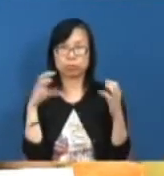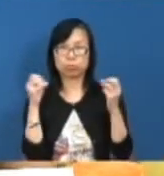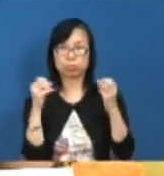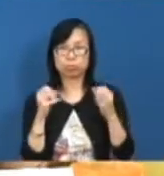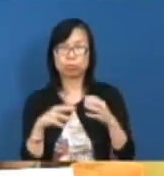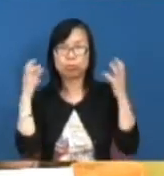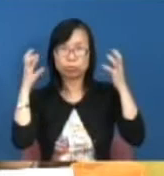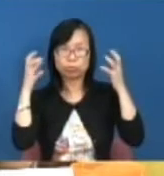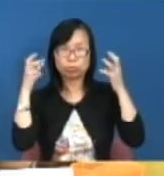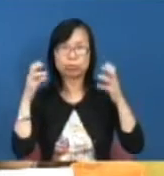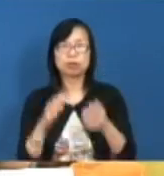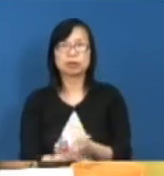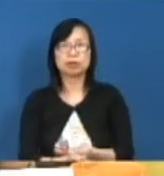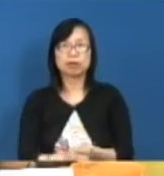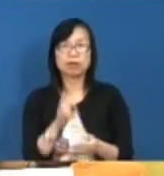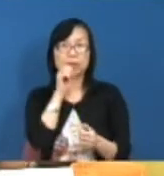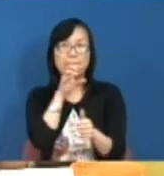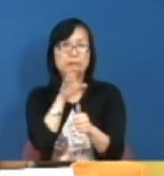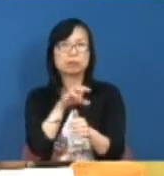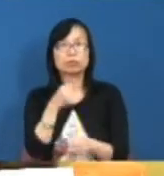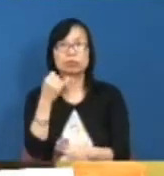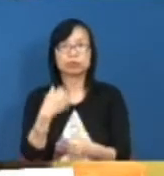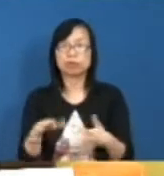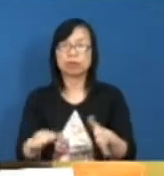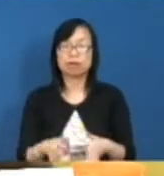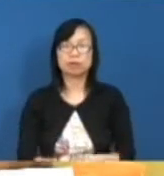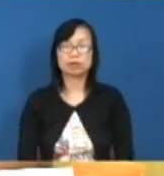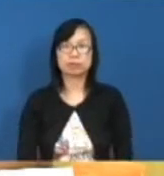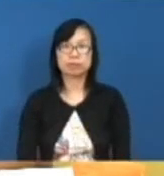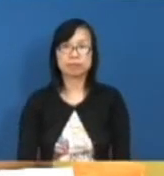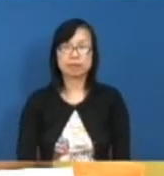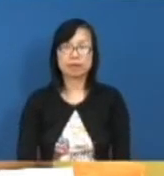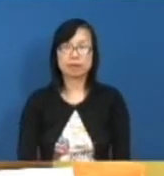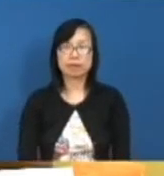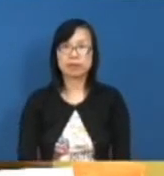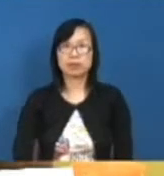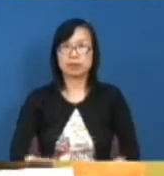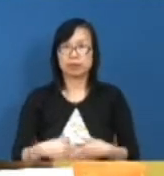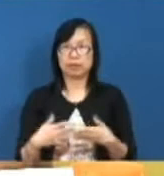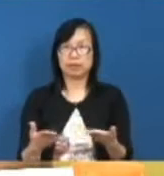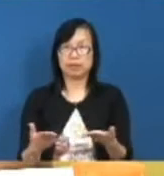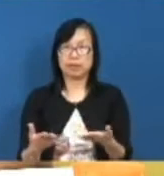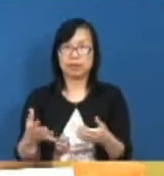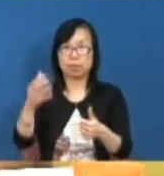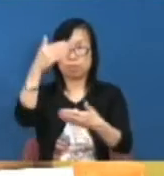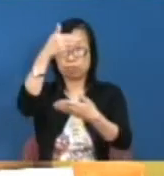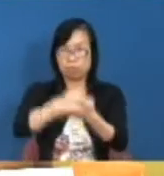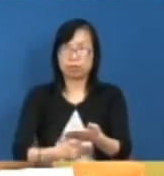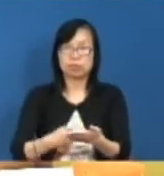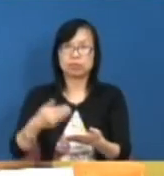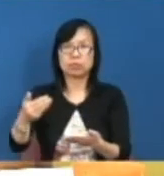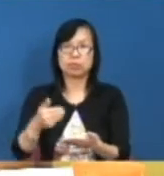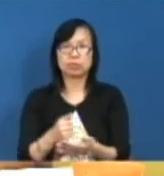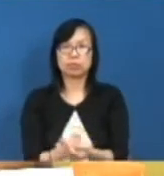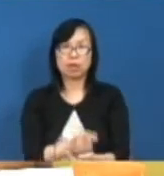OK， 好啦，又或者反轉頭嚟講， 你咁樣樣去剝奪我哋